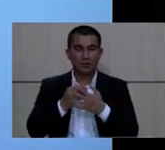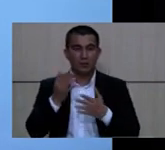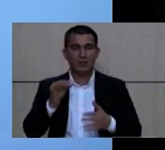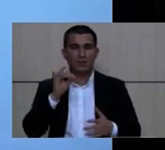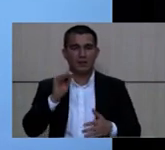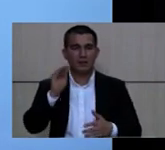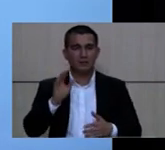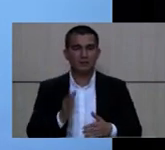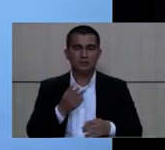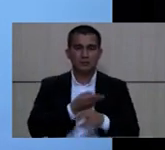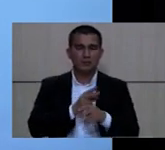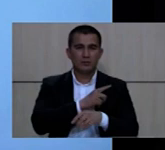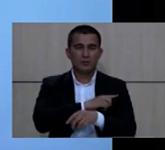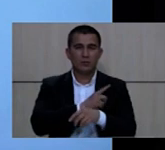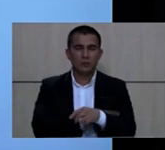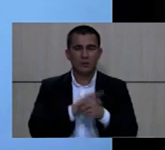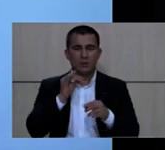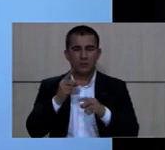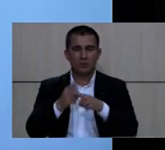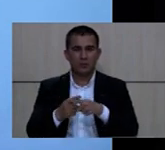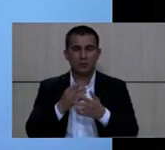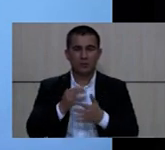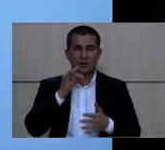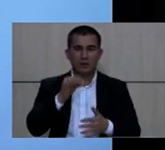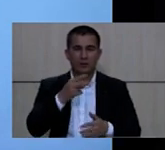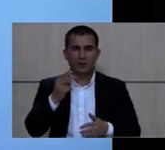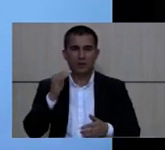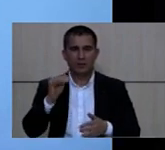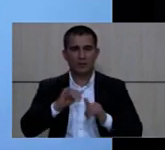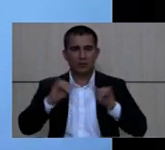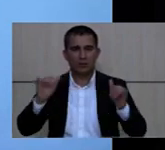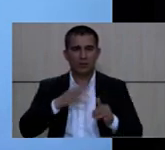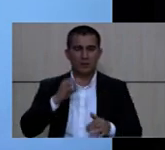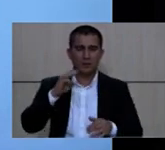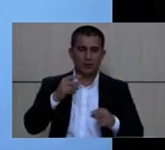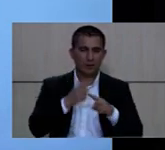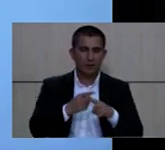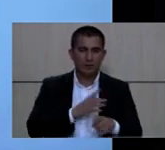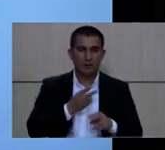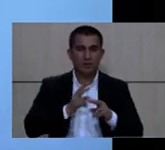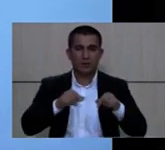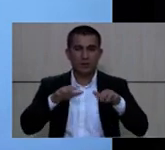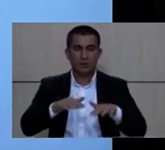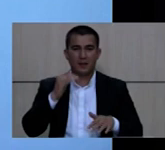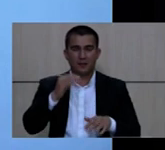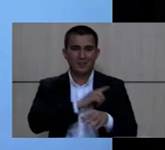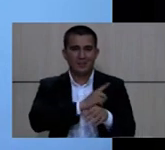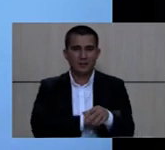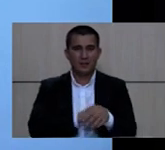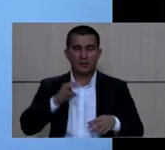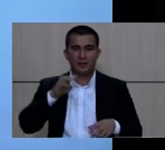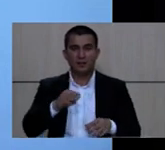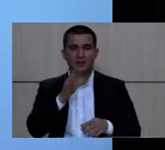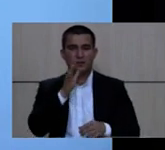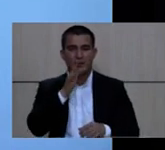Formulasi kuch impulsining formulasi I barobar F ko'paytirilgan T ga teng. Bu yerda F kuch, T esa